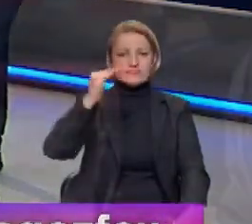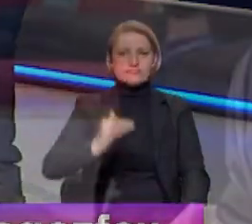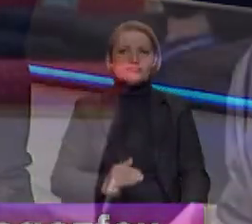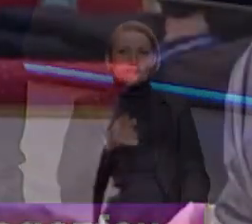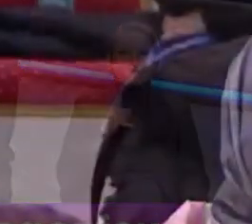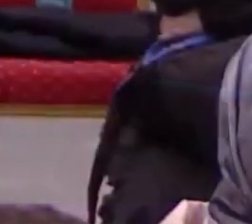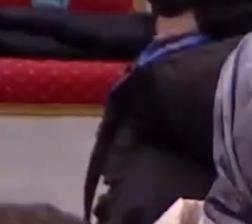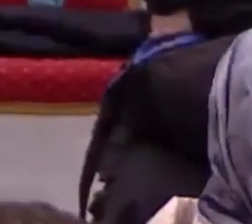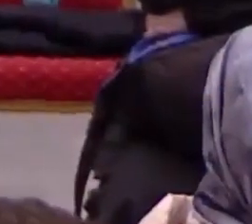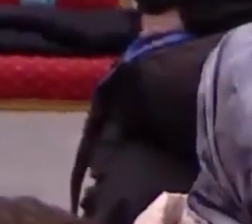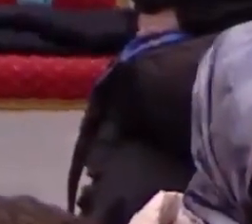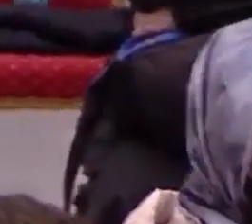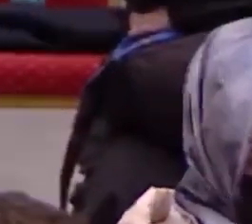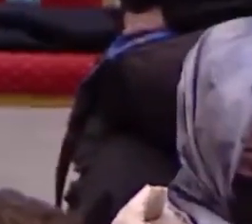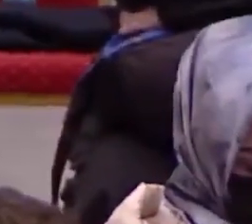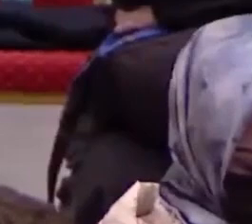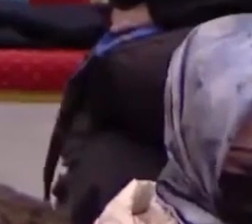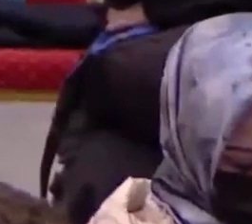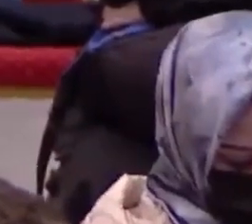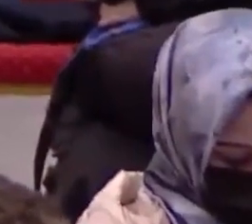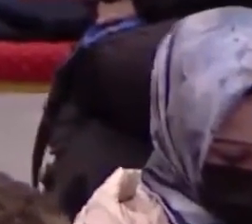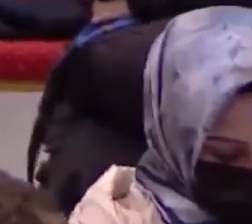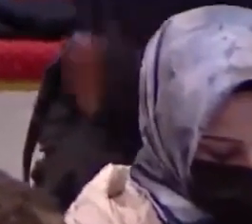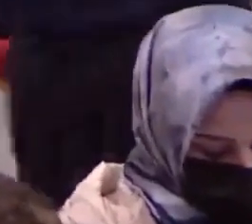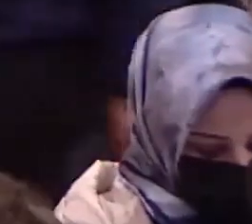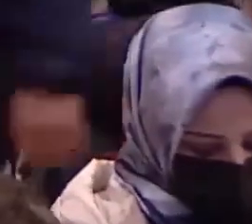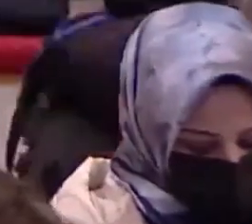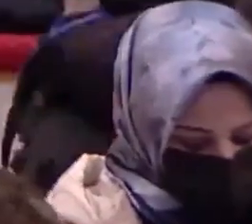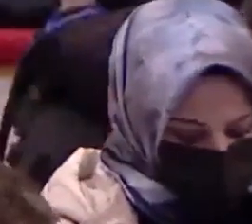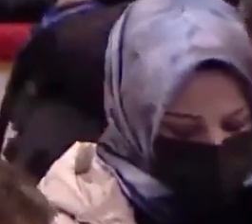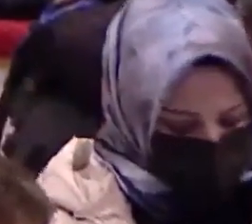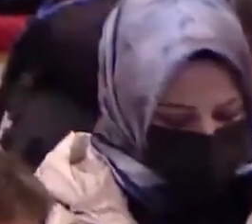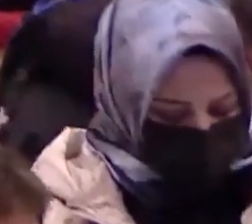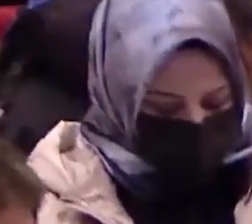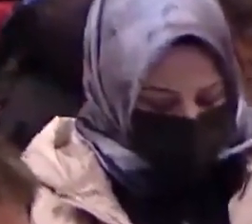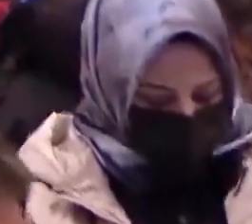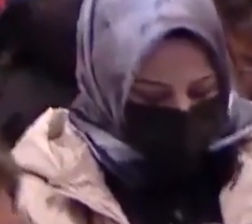Olay bu. Deva geliyor.